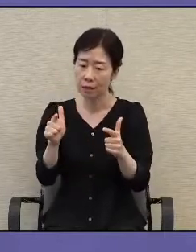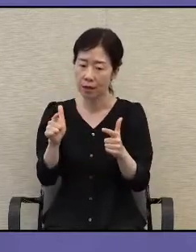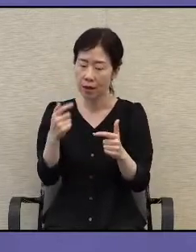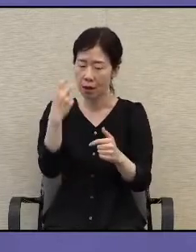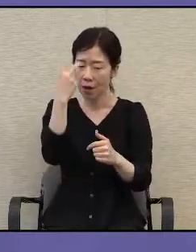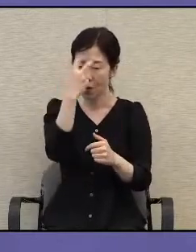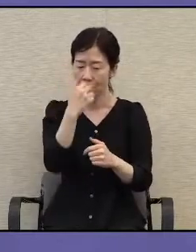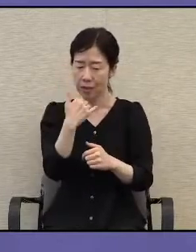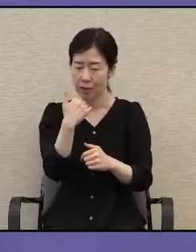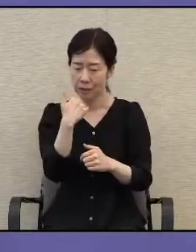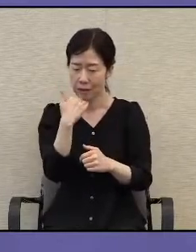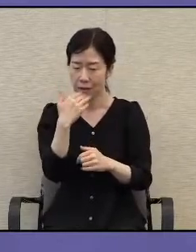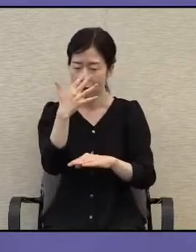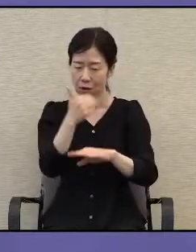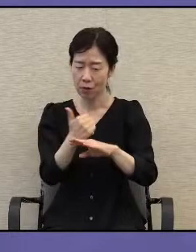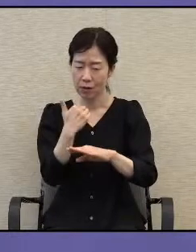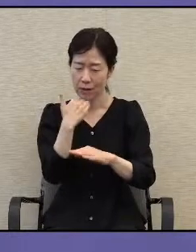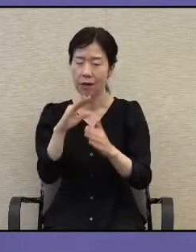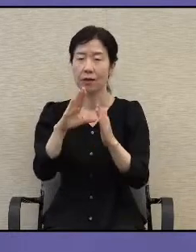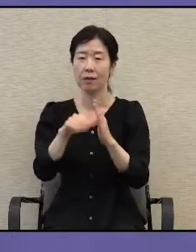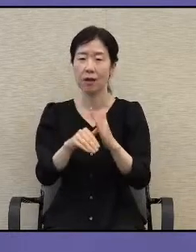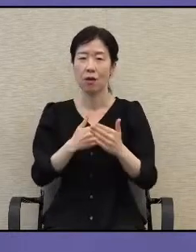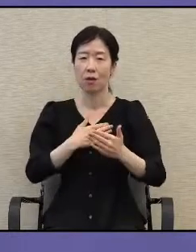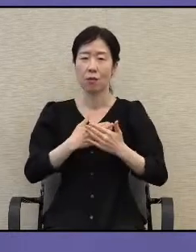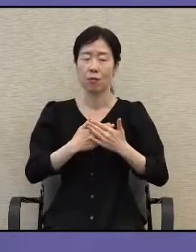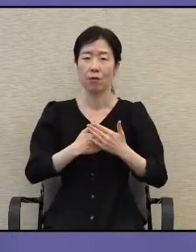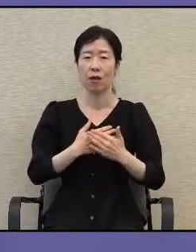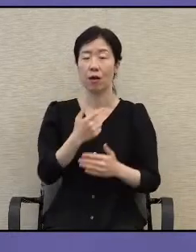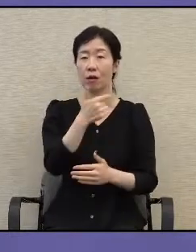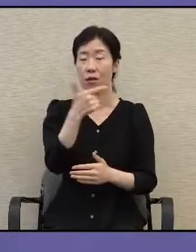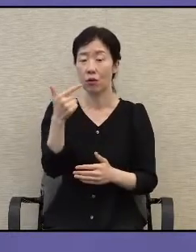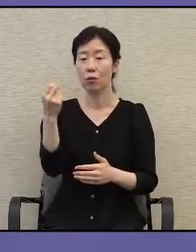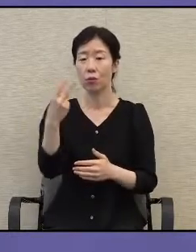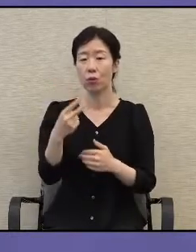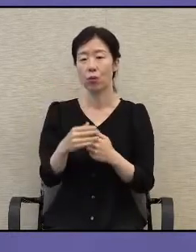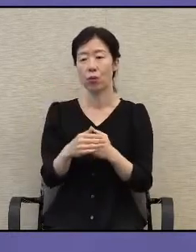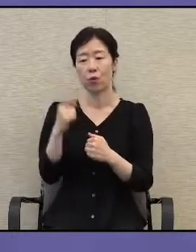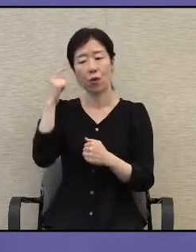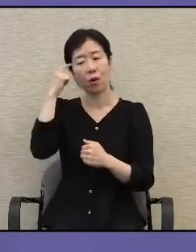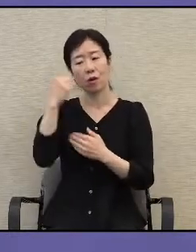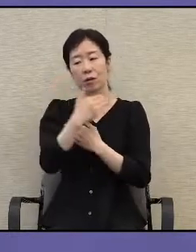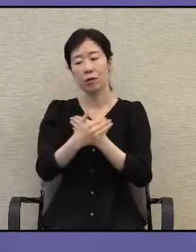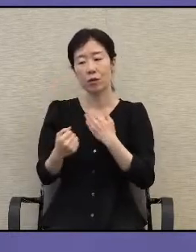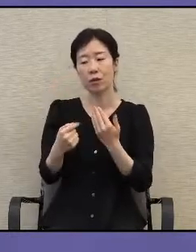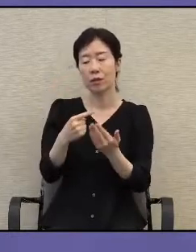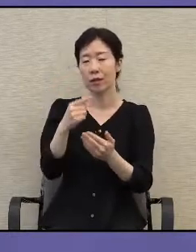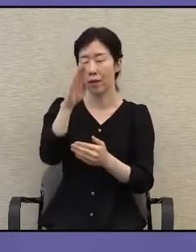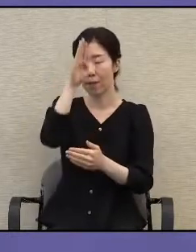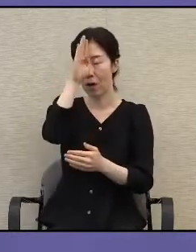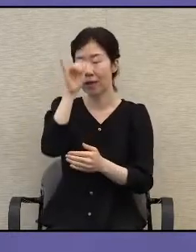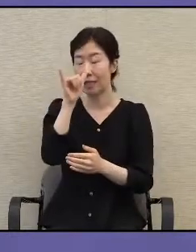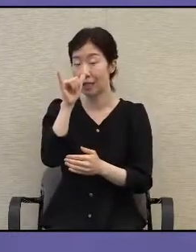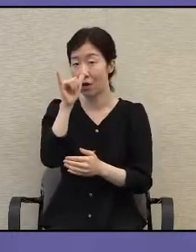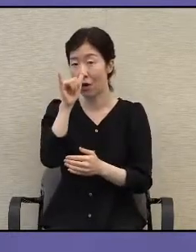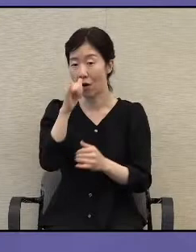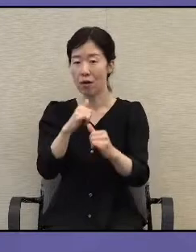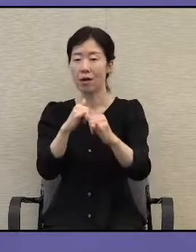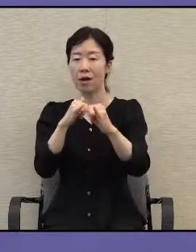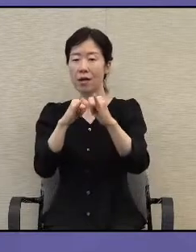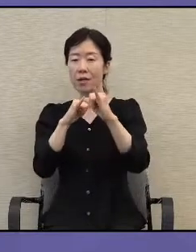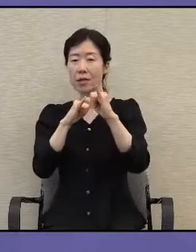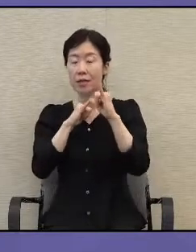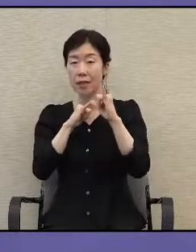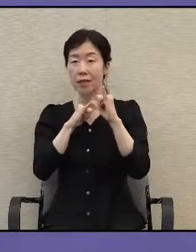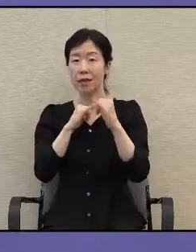하고 있었고, 정신질환이 있는 분들이 자살 생각 비율이 높았습니다. 소득 감소하신 분들 역시 자살 생각